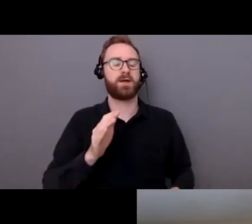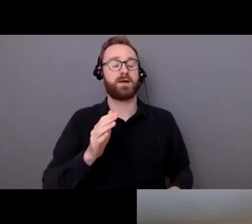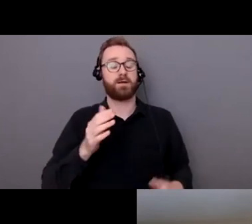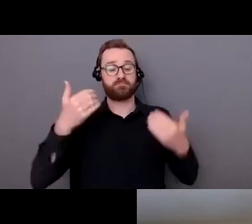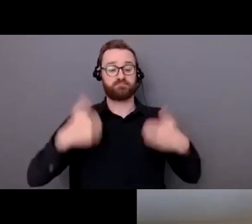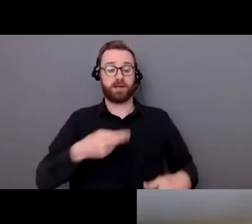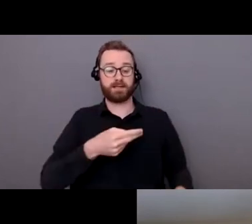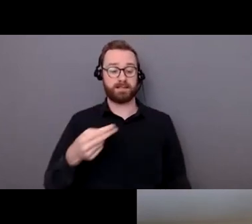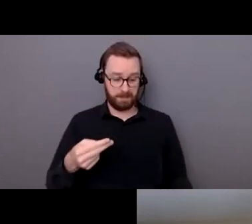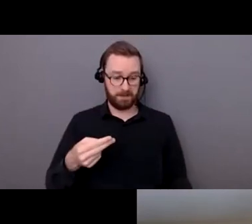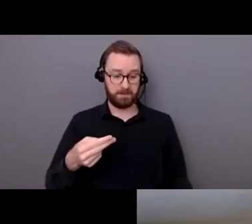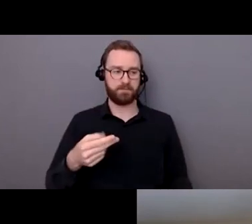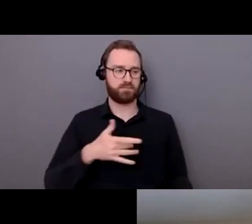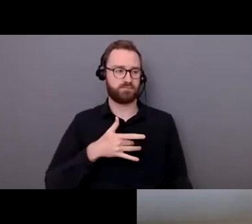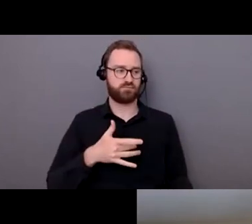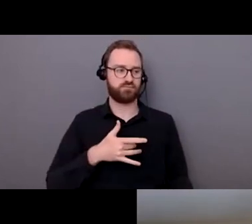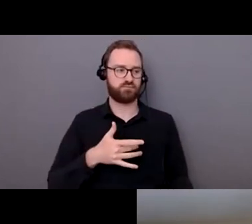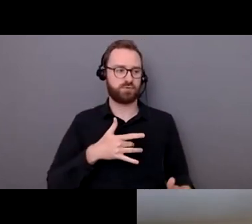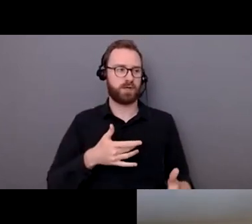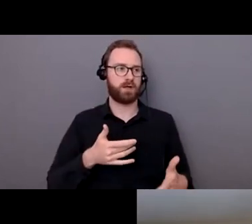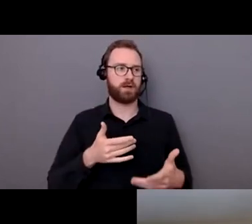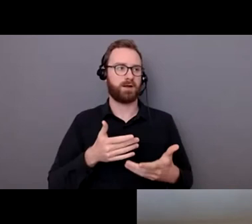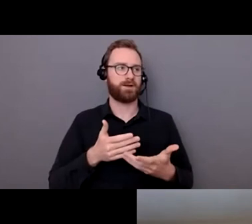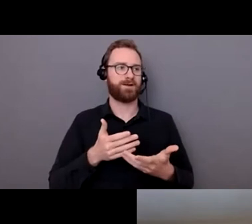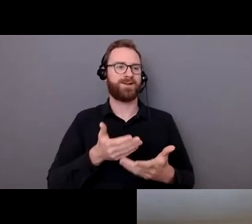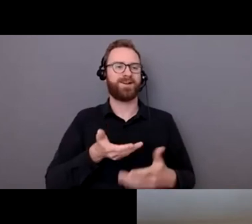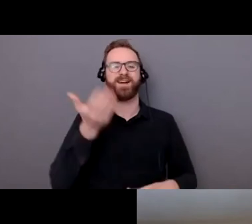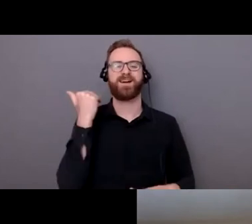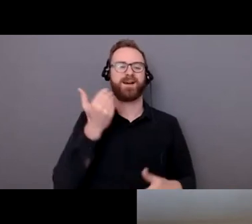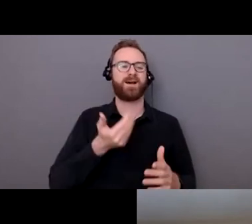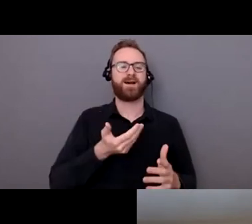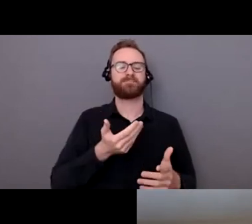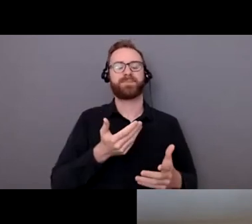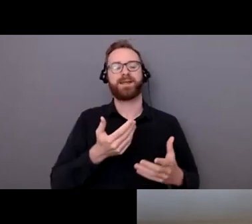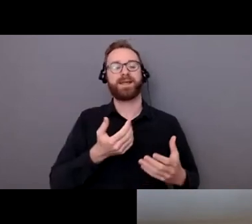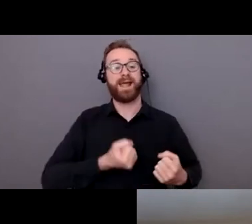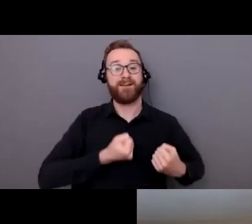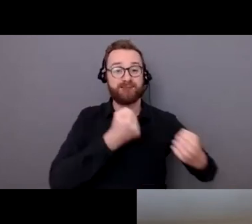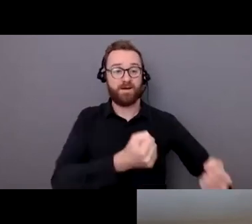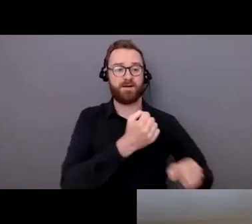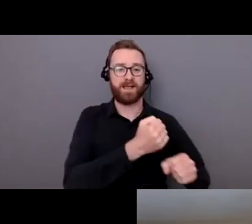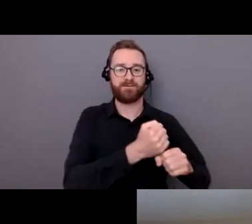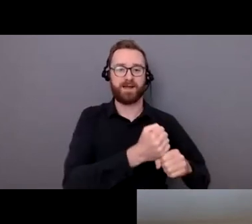d'être fonctionnel sur d'autres pans de ma vie que j'avais tendance à couper, compte tenu que les efforts pour mettre